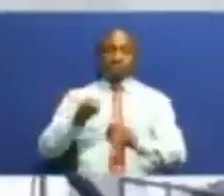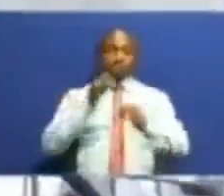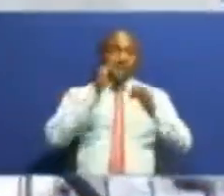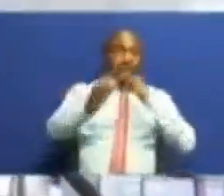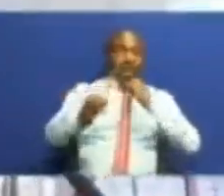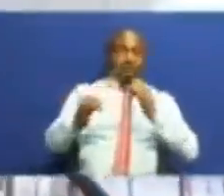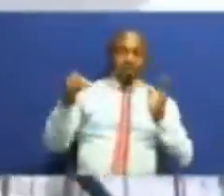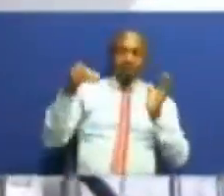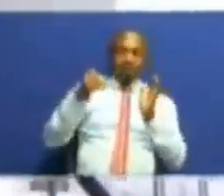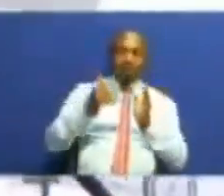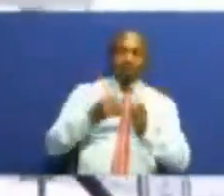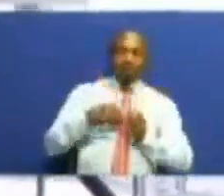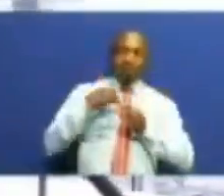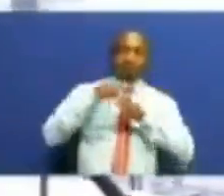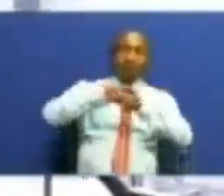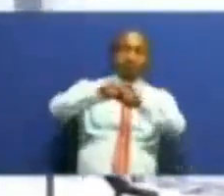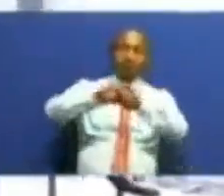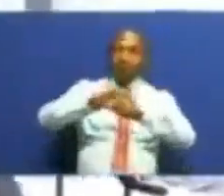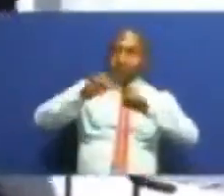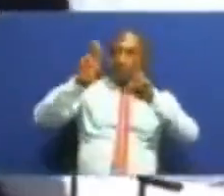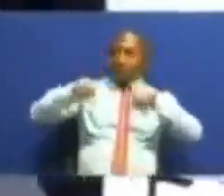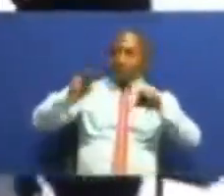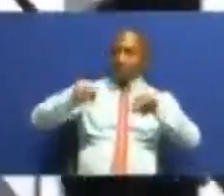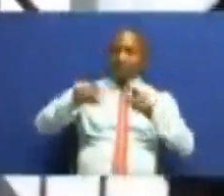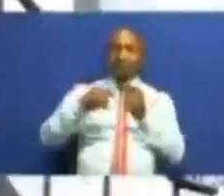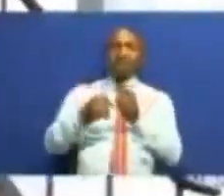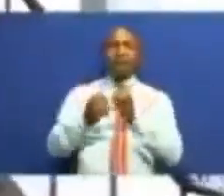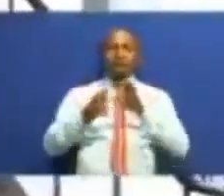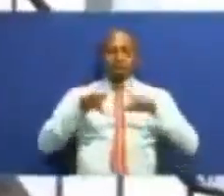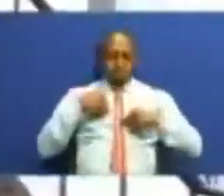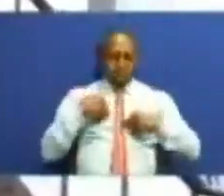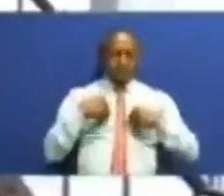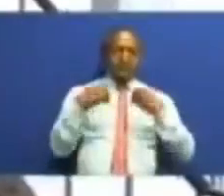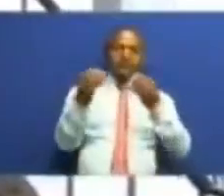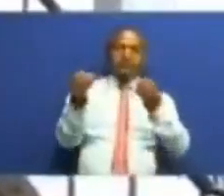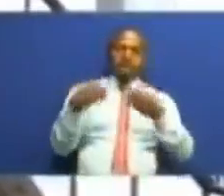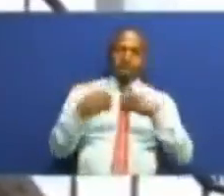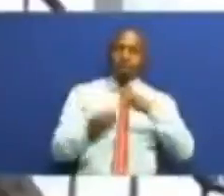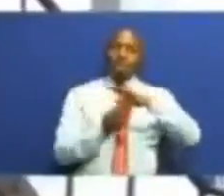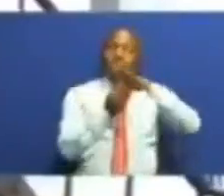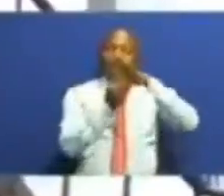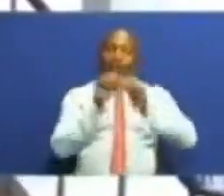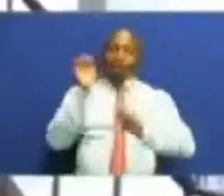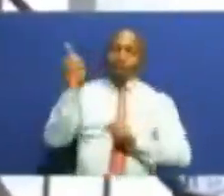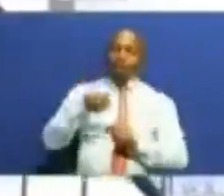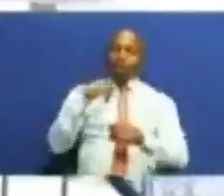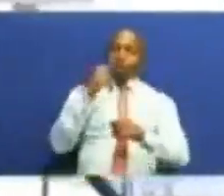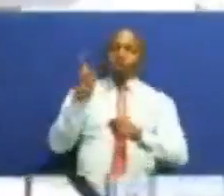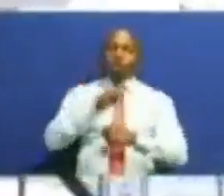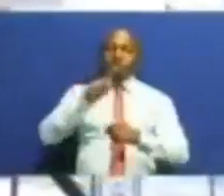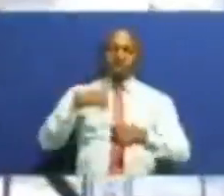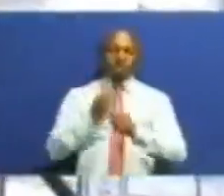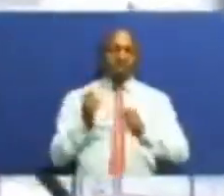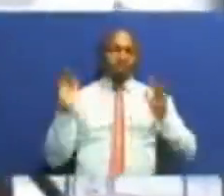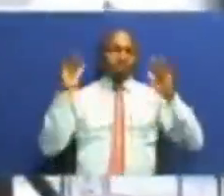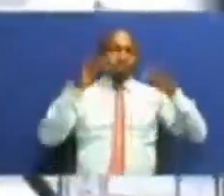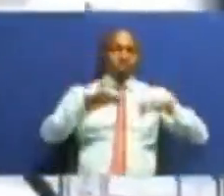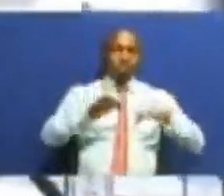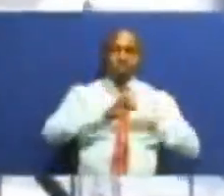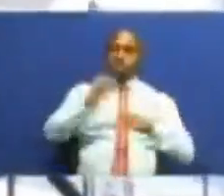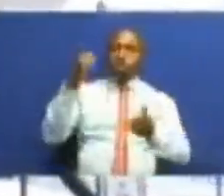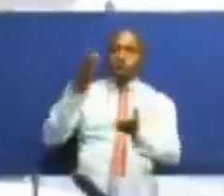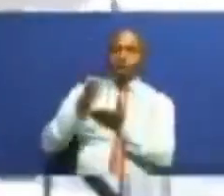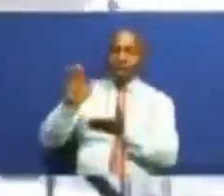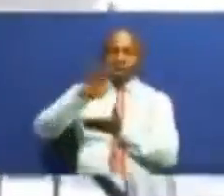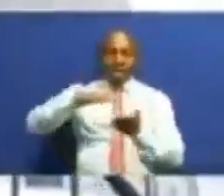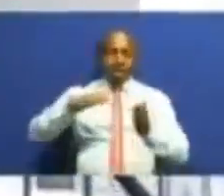mahakamani hapo japokuwa amekubali kuwa alidhaminiwa kwa makosa ya kufanya mikusanyiko isiyokuwa halali katika eneo la Kinondoni.